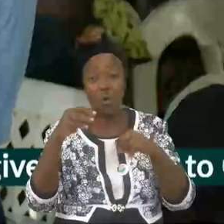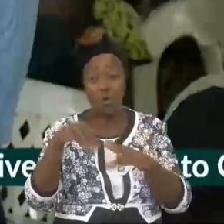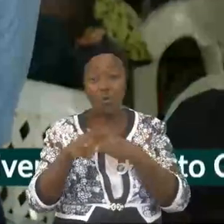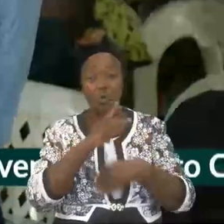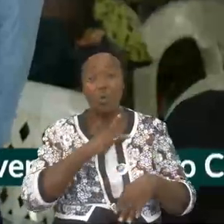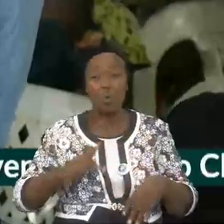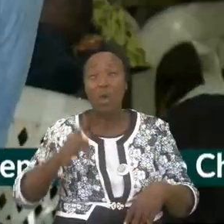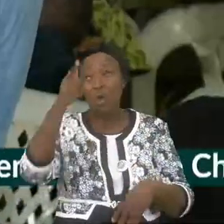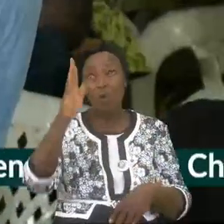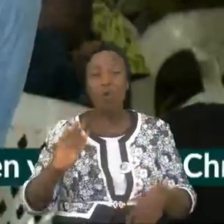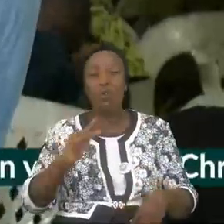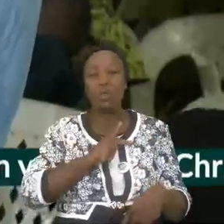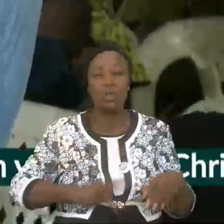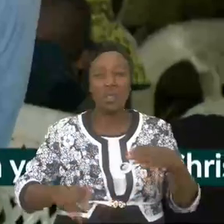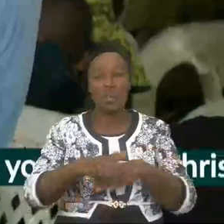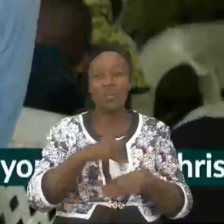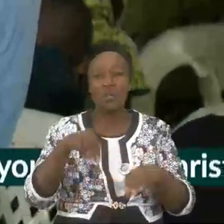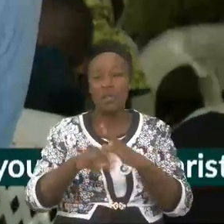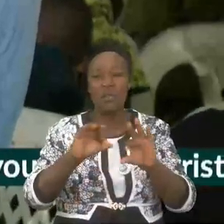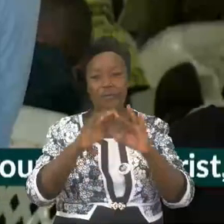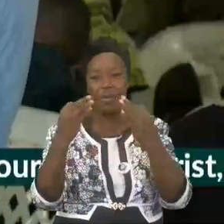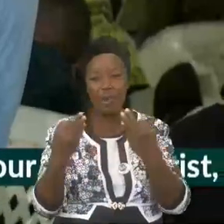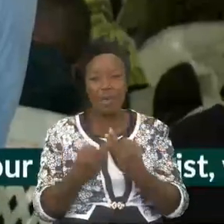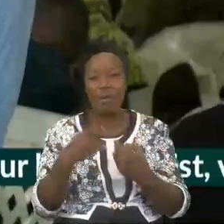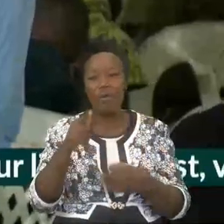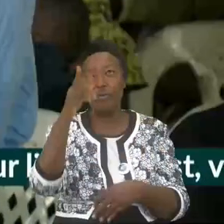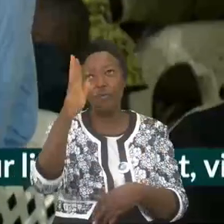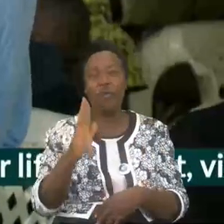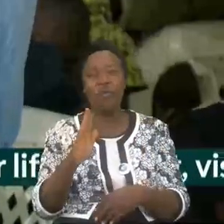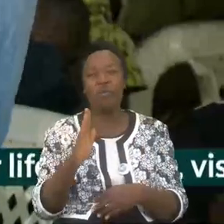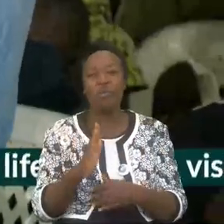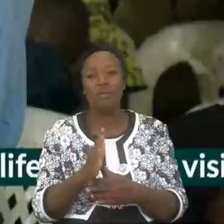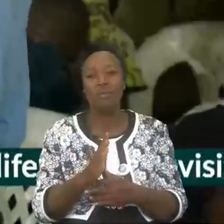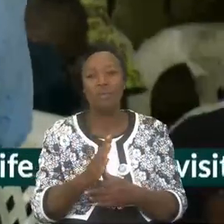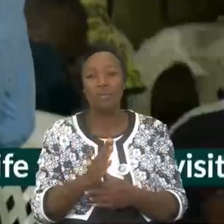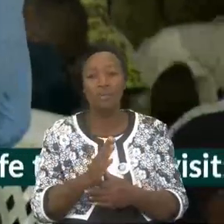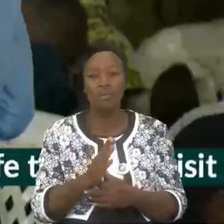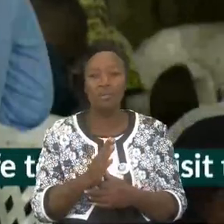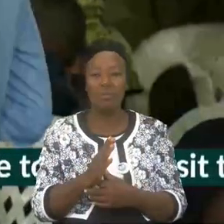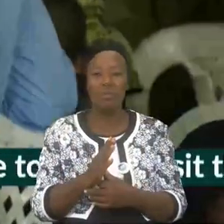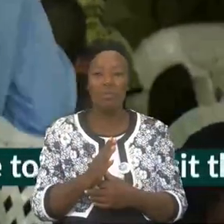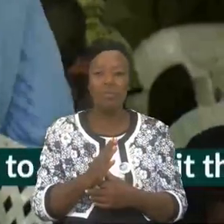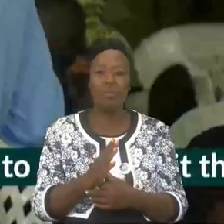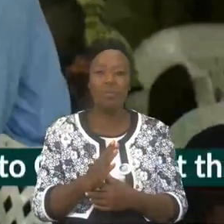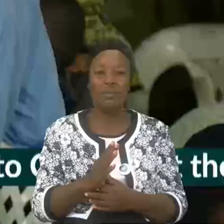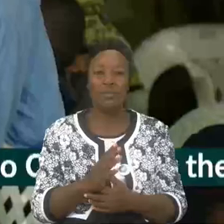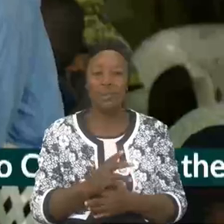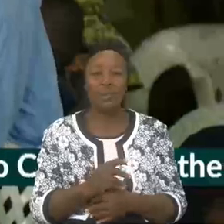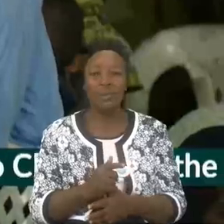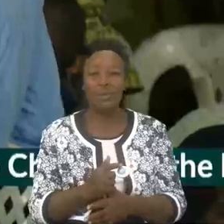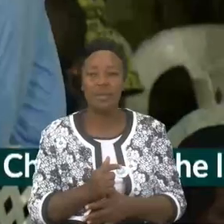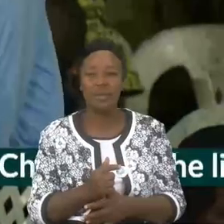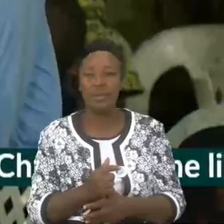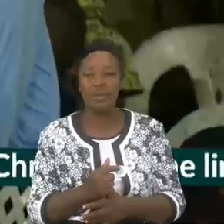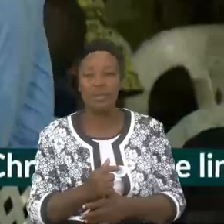dans la famille, du Fils de Dieu.